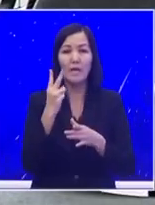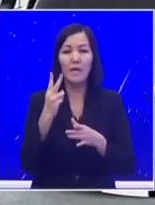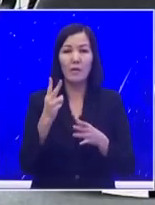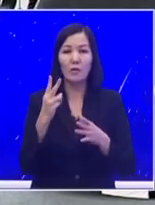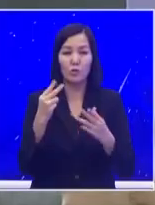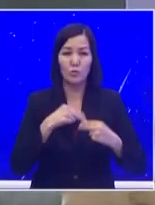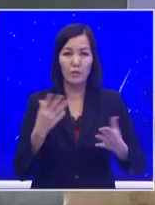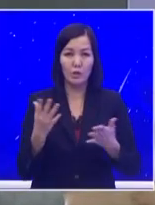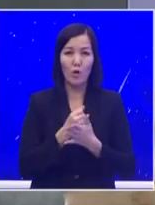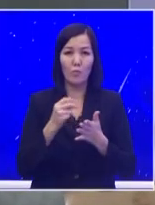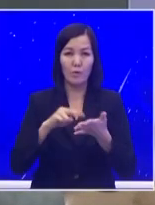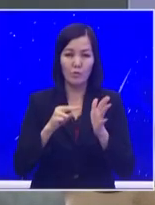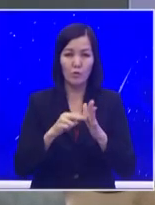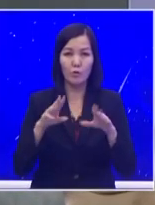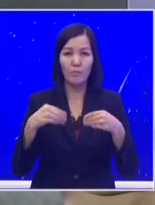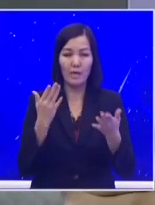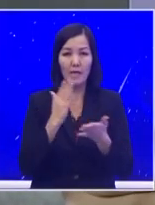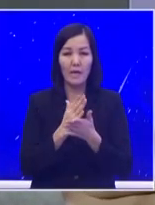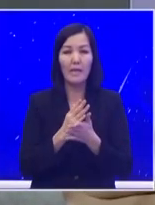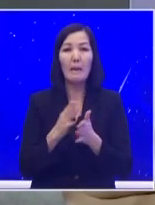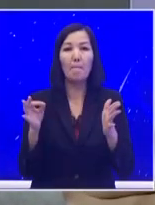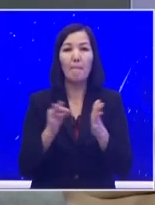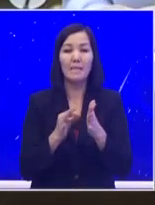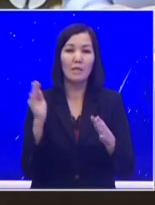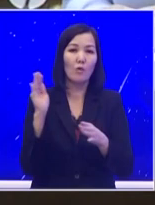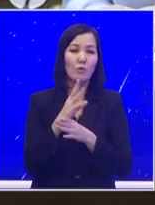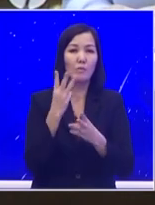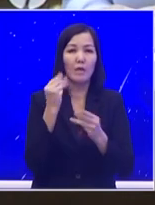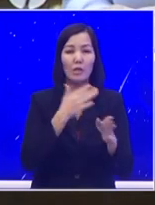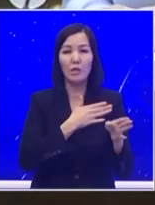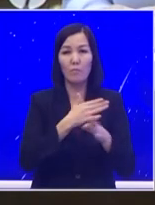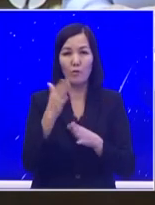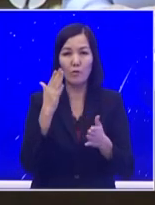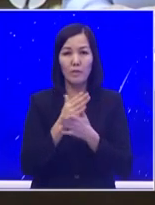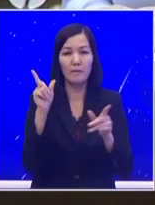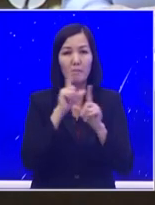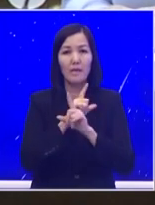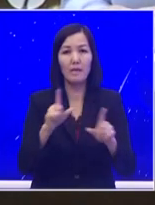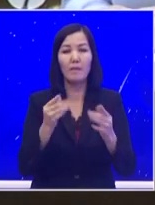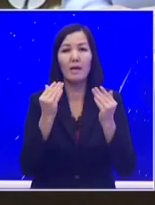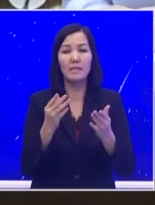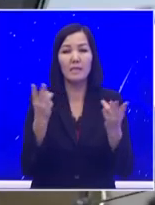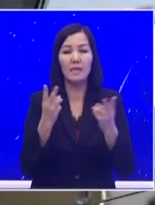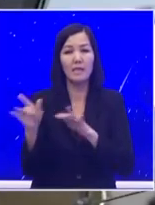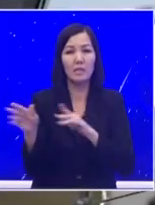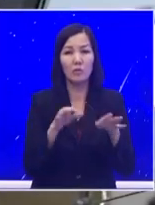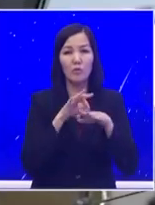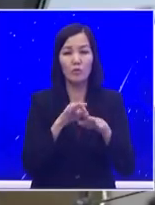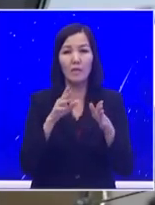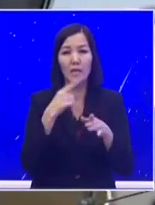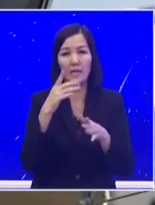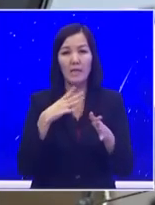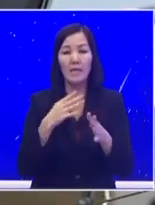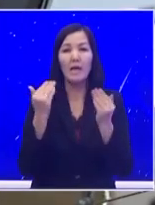негізінде екі қолға бір күрек табу жоспарланған. Осы мақсатта қосымша қаражатта бөлініп жатыр. Мекеме өкілдері қазір тиісті іс-шаралар жүргізіліп